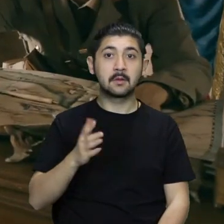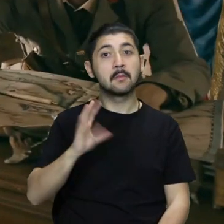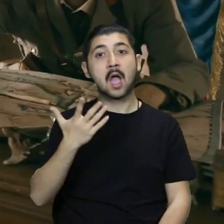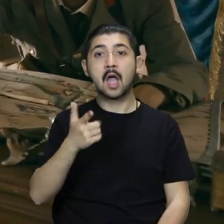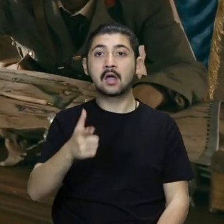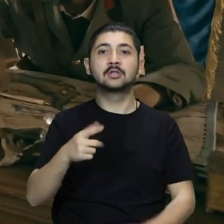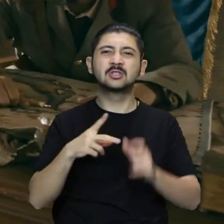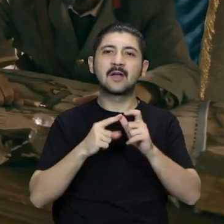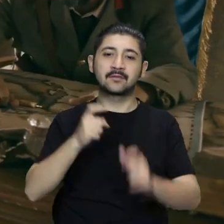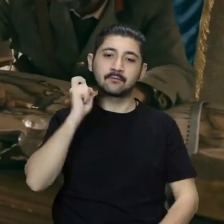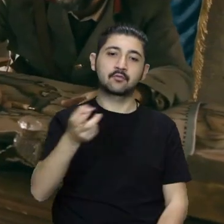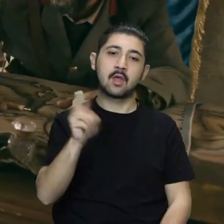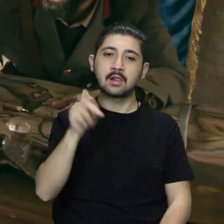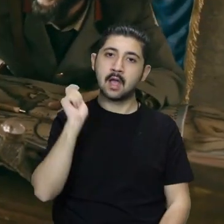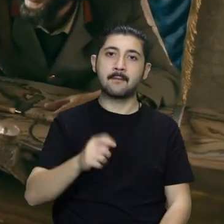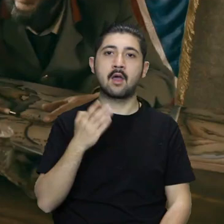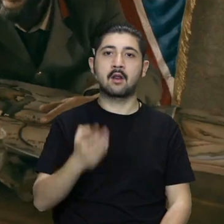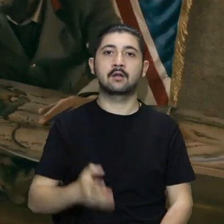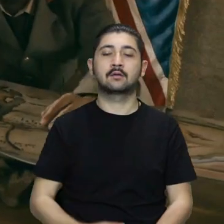Belki de Şefi'yi o öldürür.